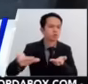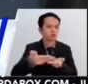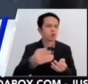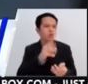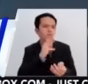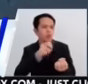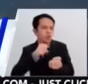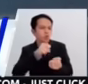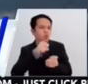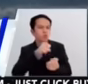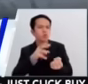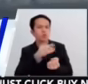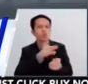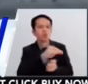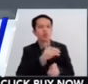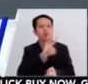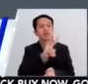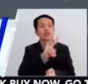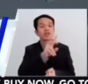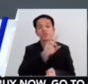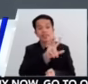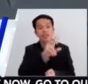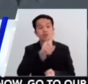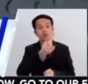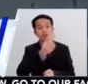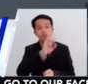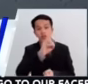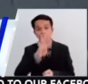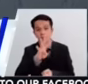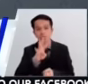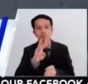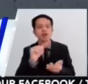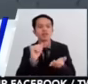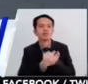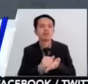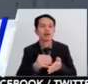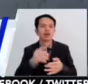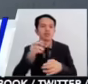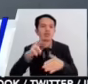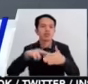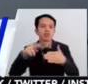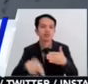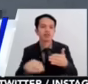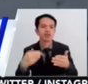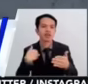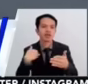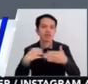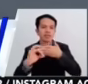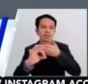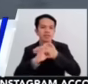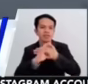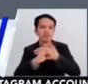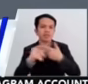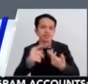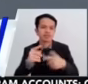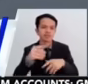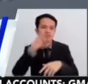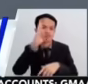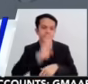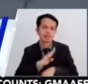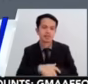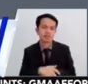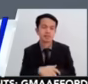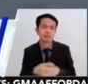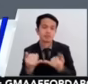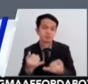Guard 3104 na siya namang bumuta sa BRP Cape Enganyo noon din nagdaang Lunes. Sa mga nagtatanong, Rafi, kung ano na nga ba ang lagay